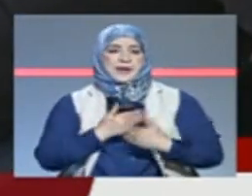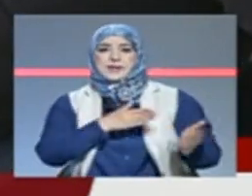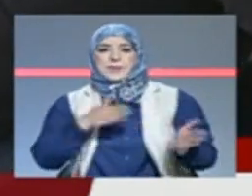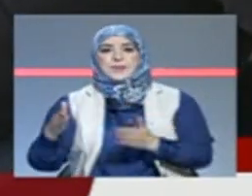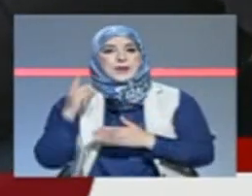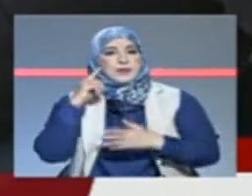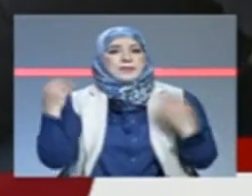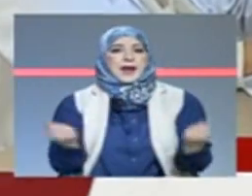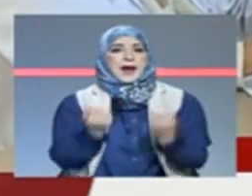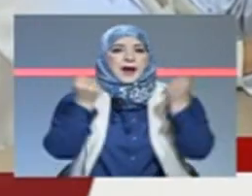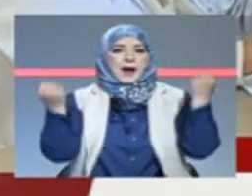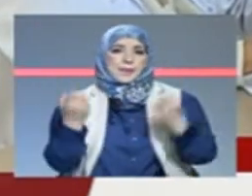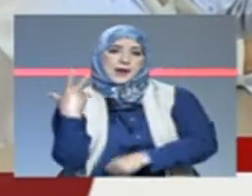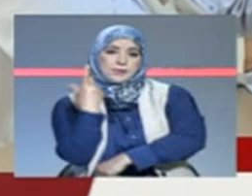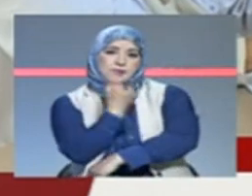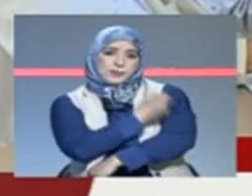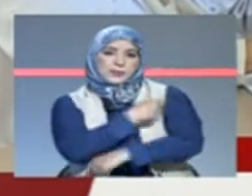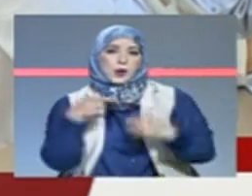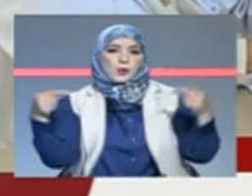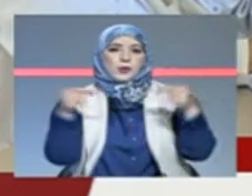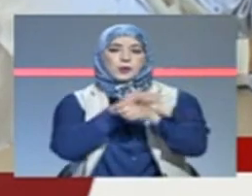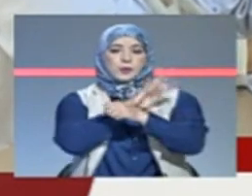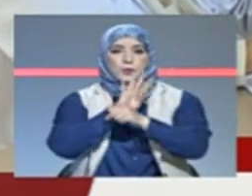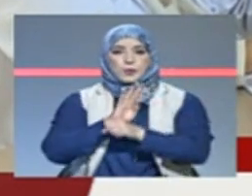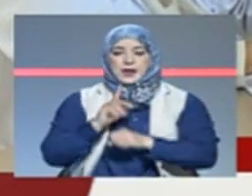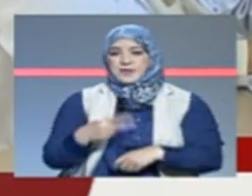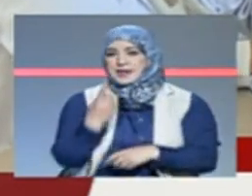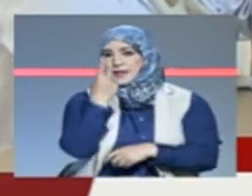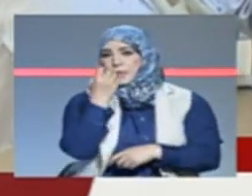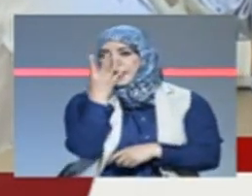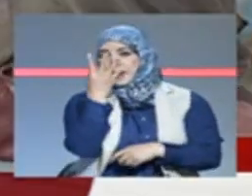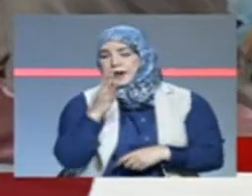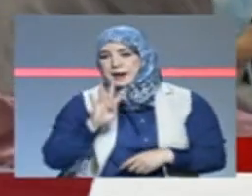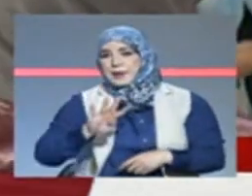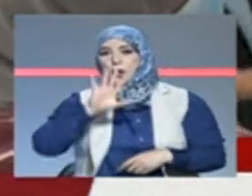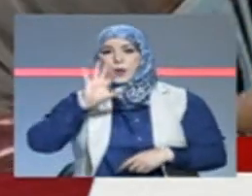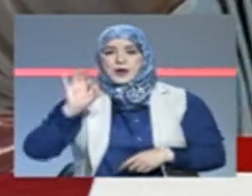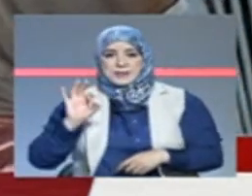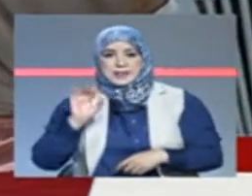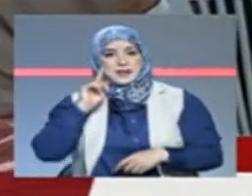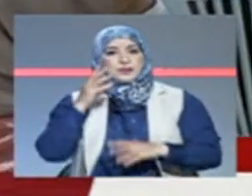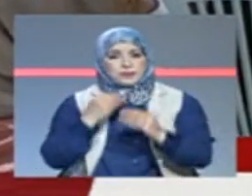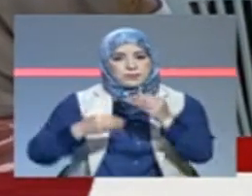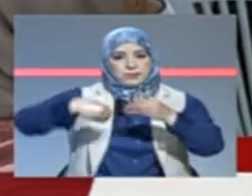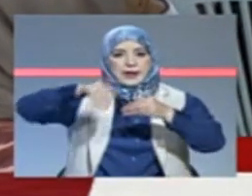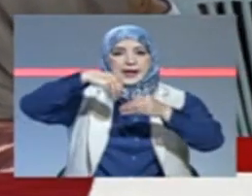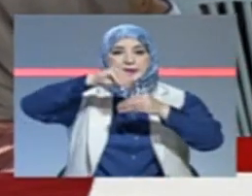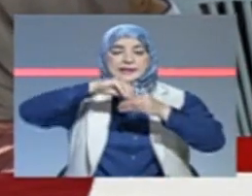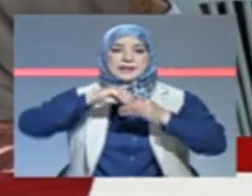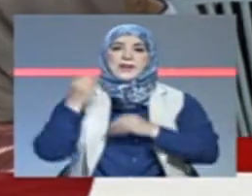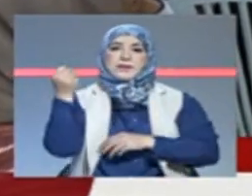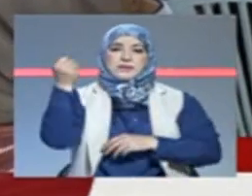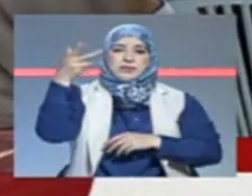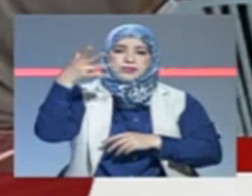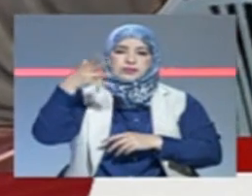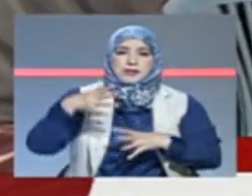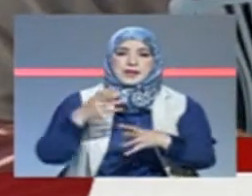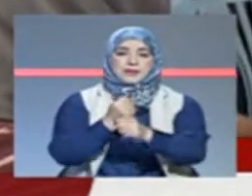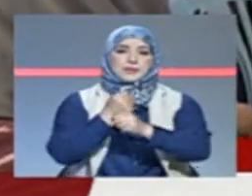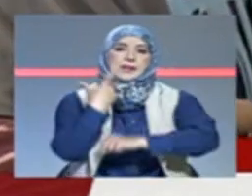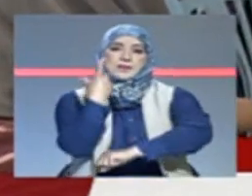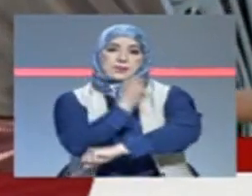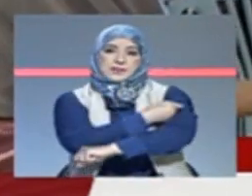بالحملة الوطنية للتلقيح ضد فيروس كورونا في يومها 54، ارتفع العدد الإجمالي للتلقيح التي